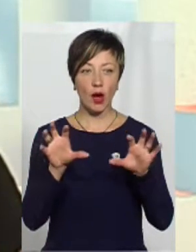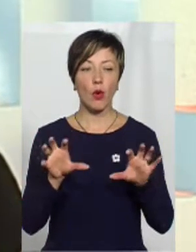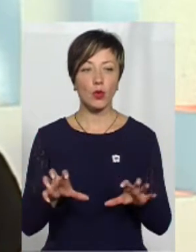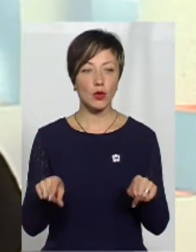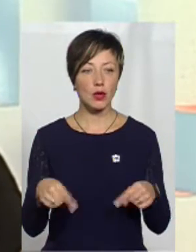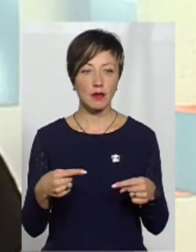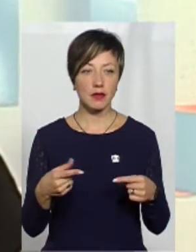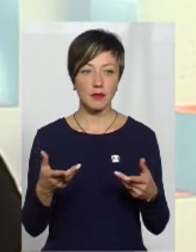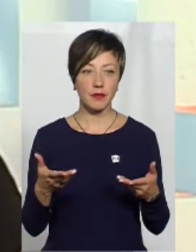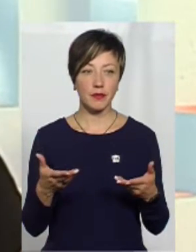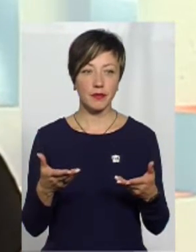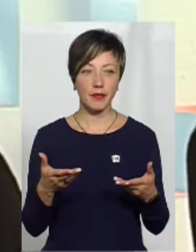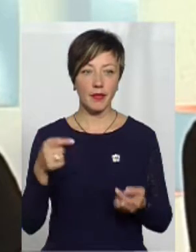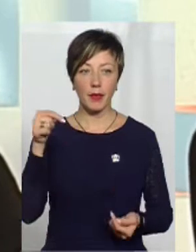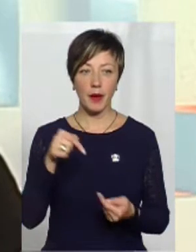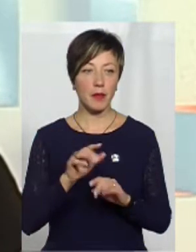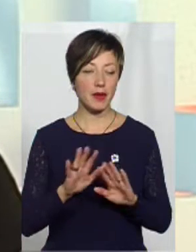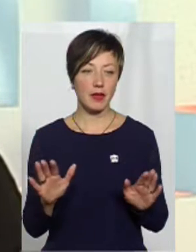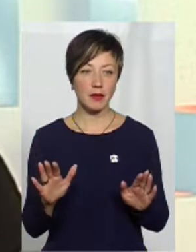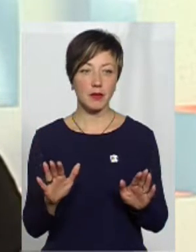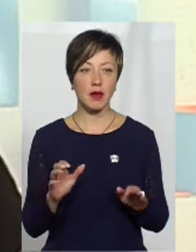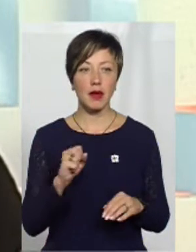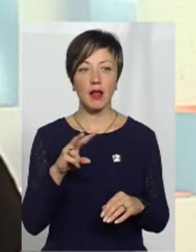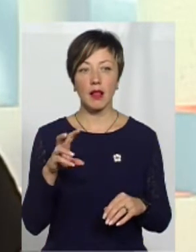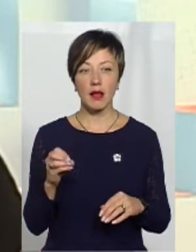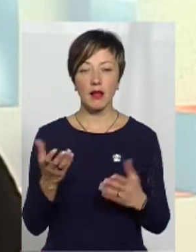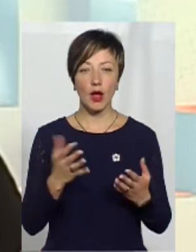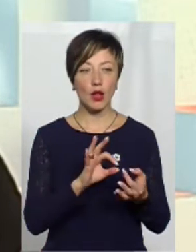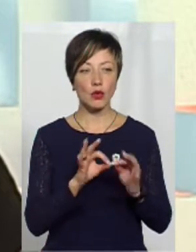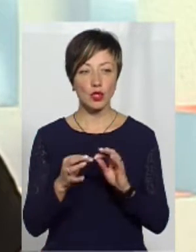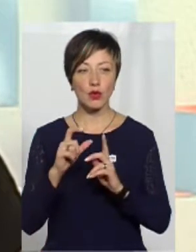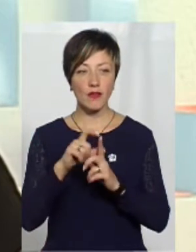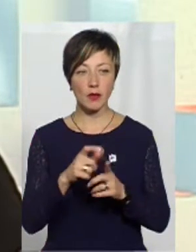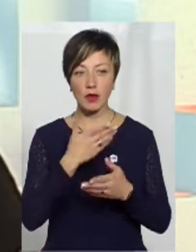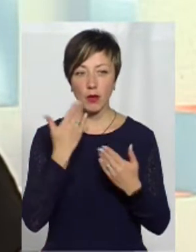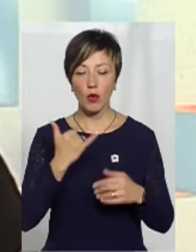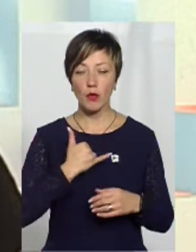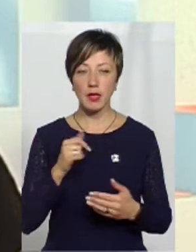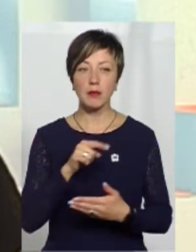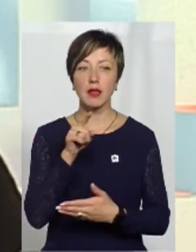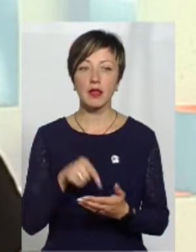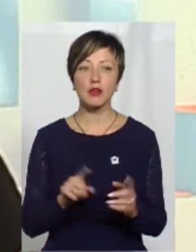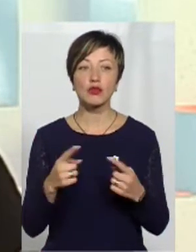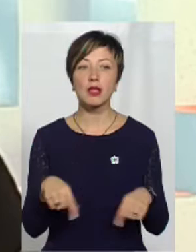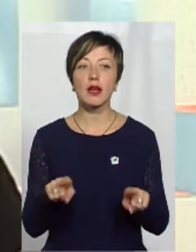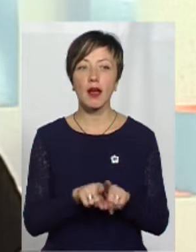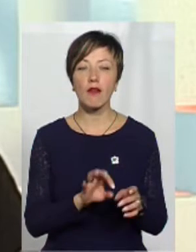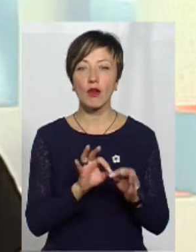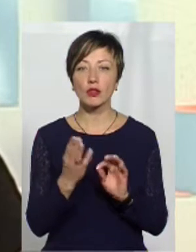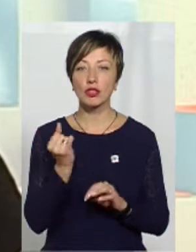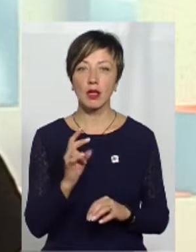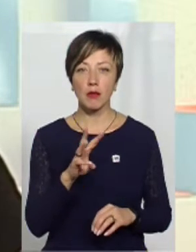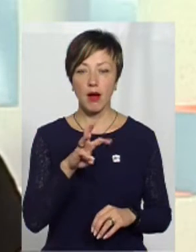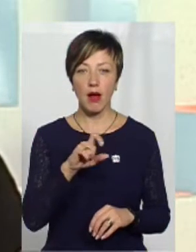законодавця, ну, є неприйнятними. Тим не менше, да, якоїсь там логічної відповіді немає. В мене знову ж таки запитання, що таке формула